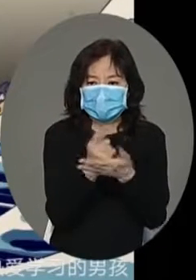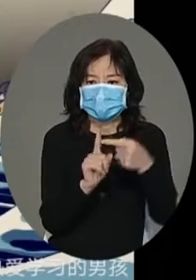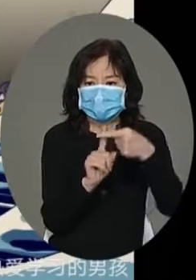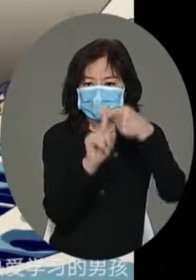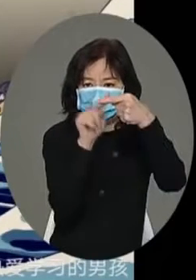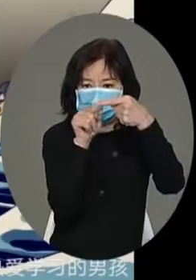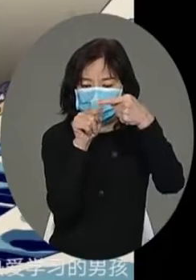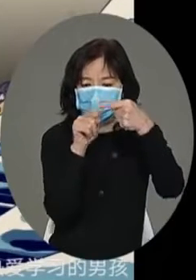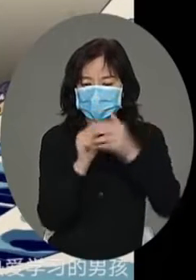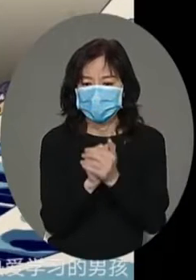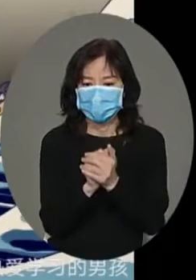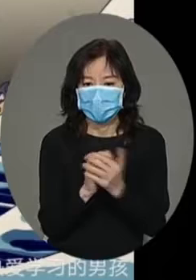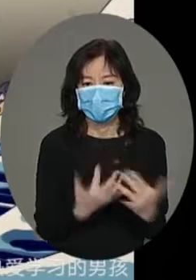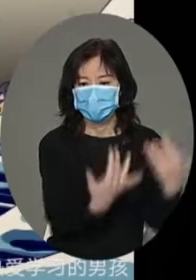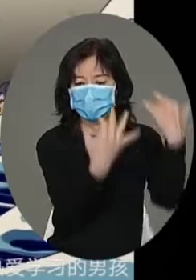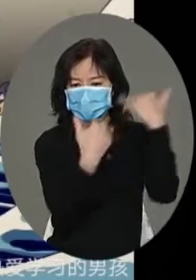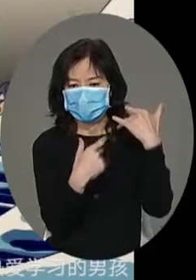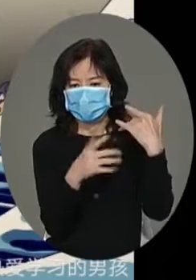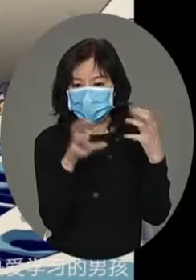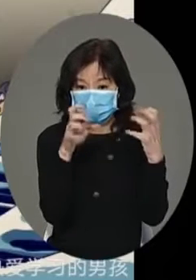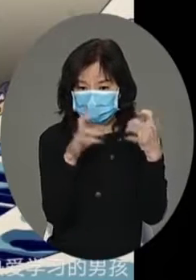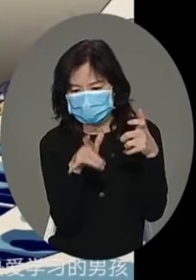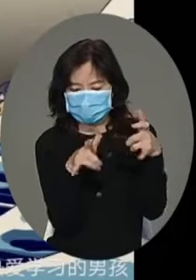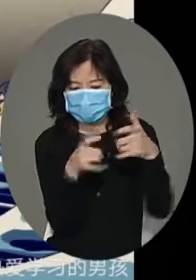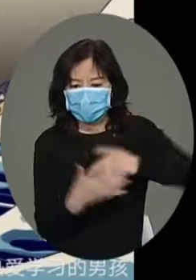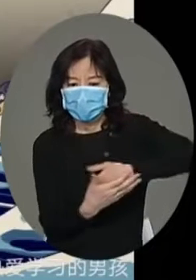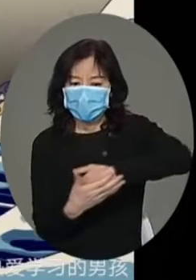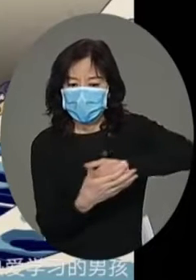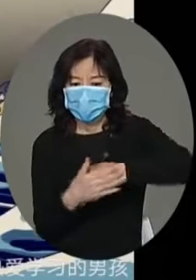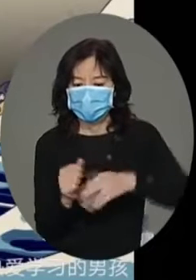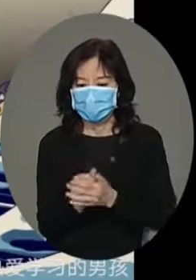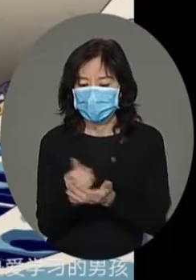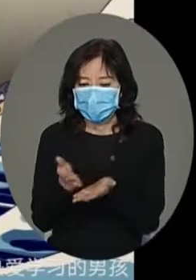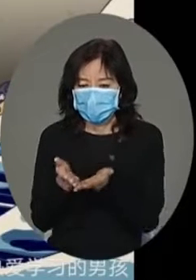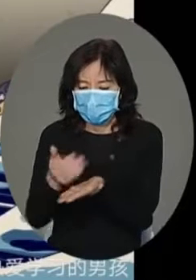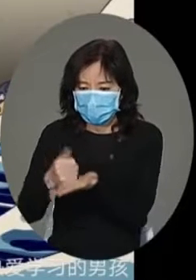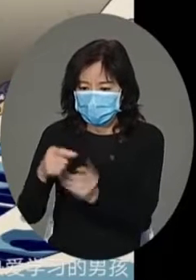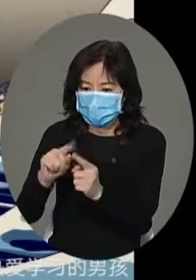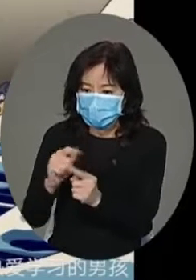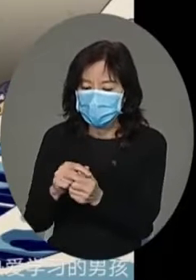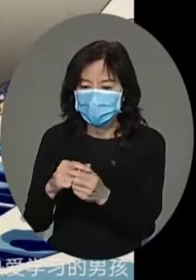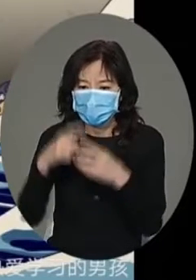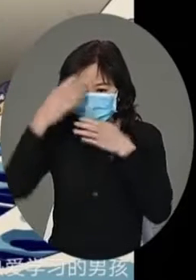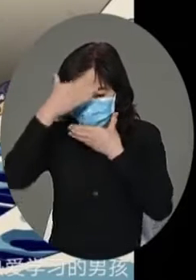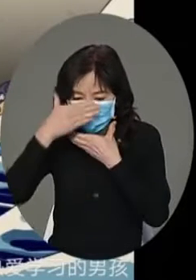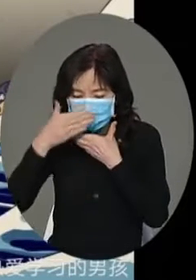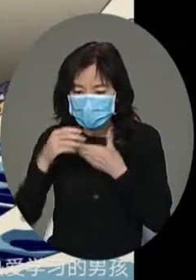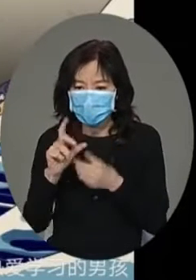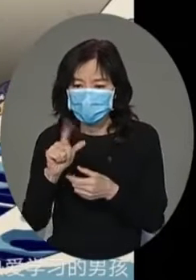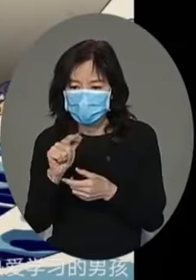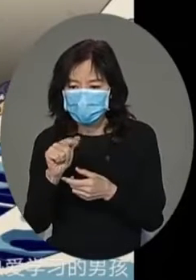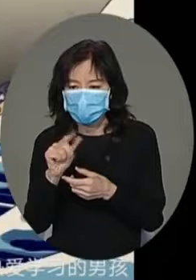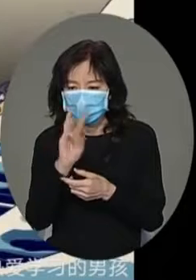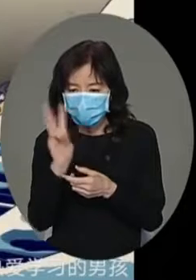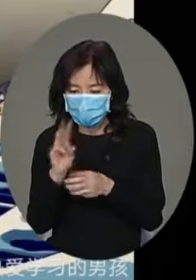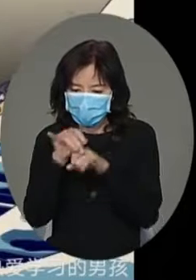架，浪花改為 K 型的手指和嬰兒，船員就畫成戴著面罩傾倒有核輻